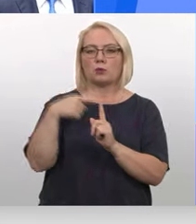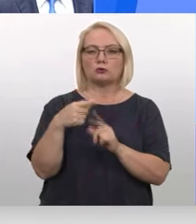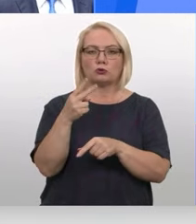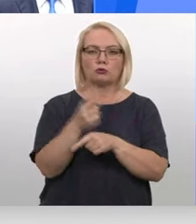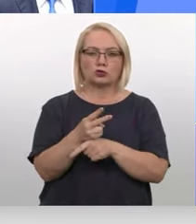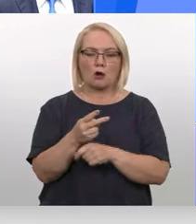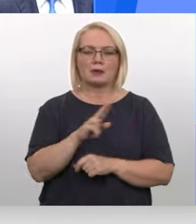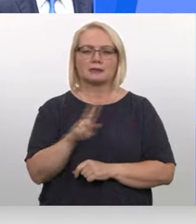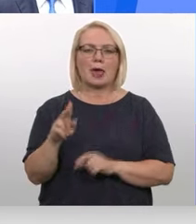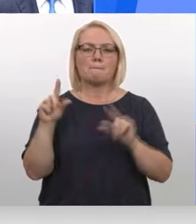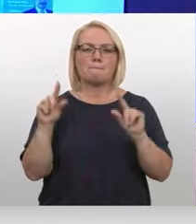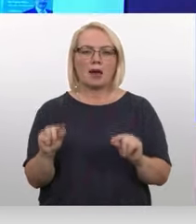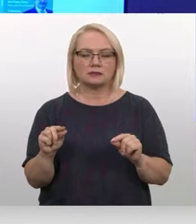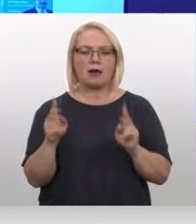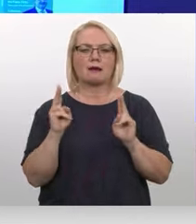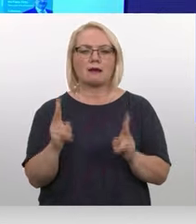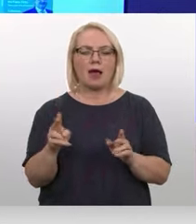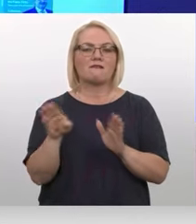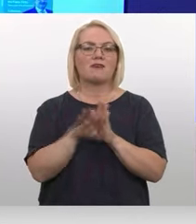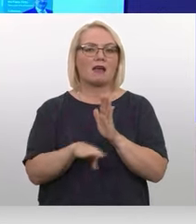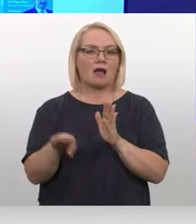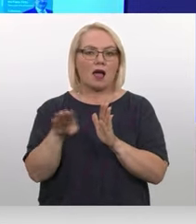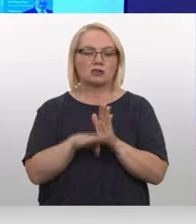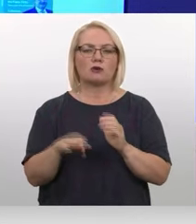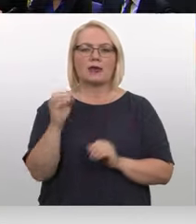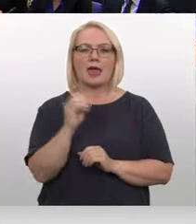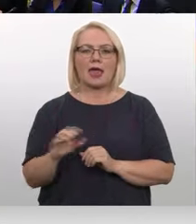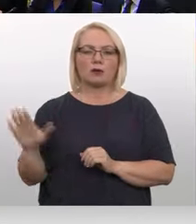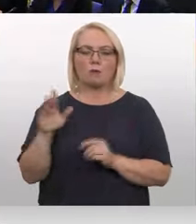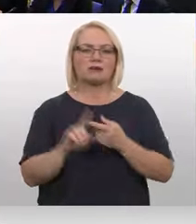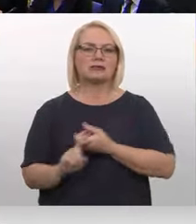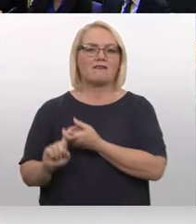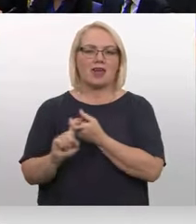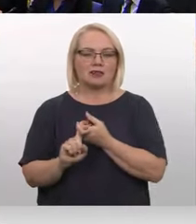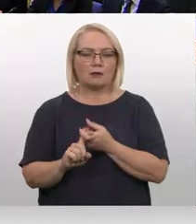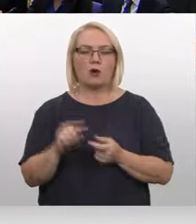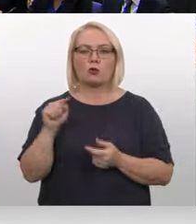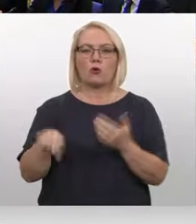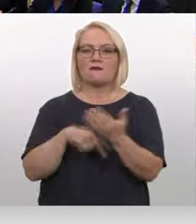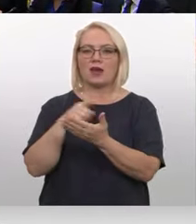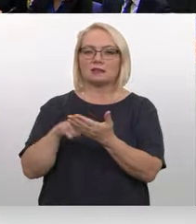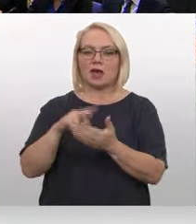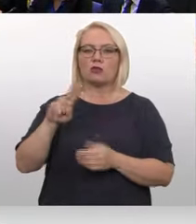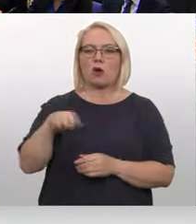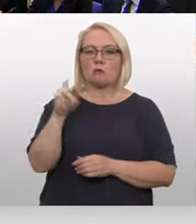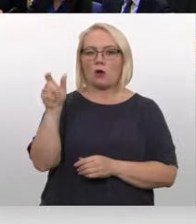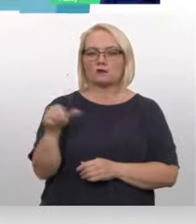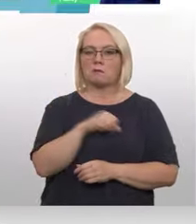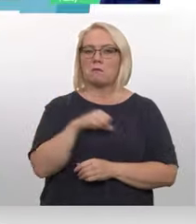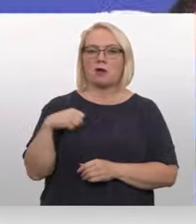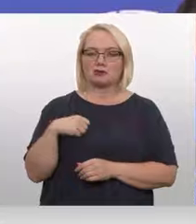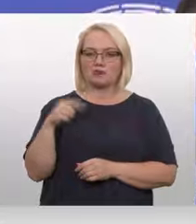ne vairāk, kā, ne mazāk, kā vienkāršot Eiropas Savienību. Un par to es vaicāju arī Dombrovskim pašam.